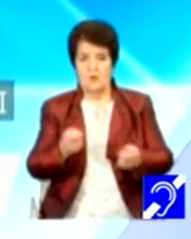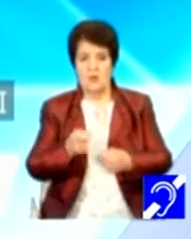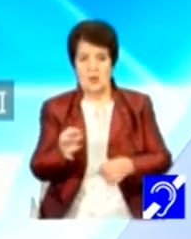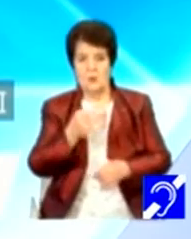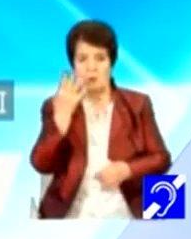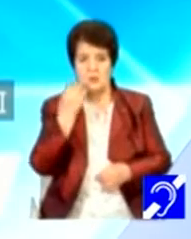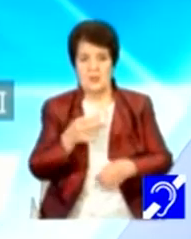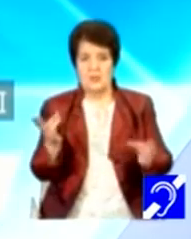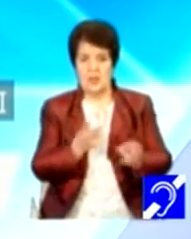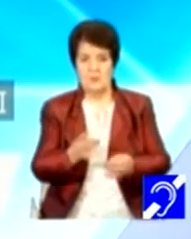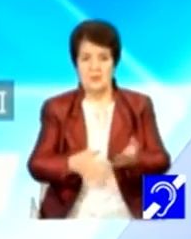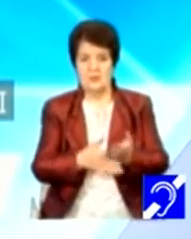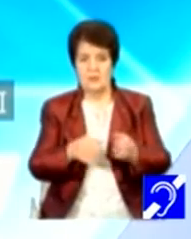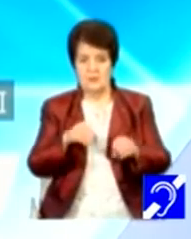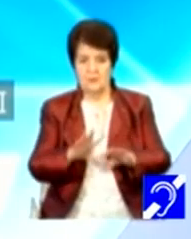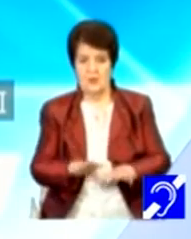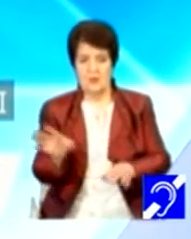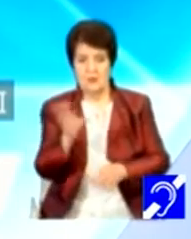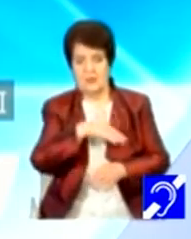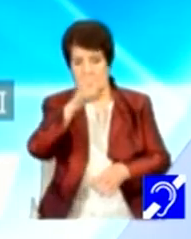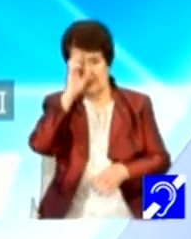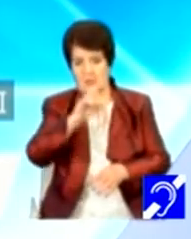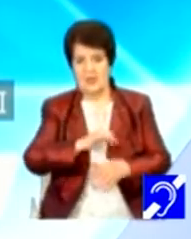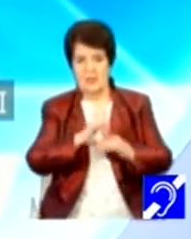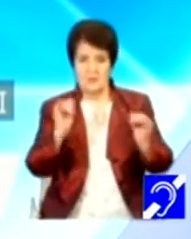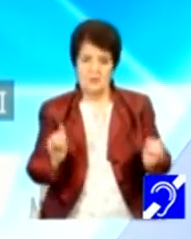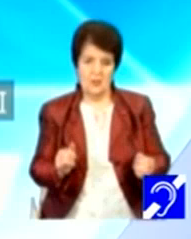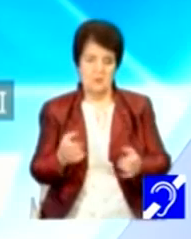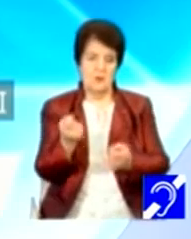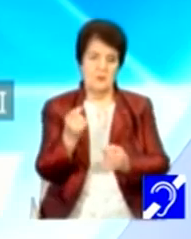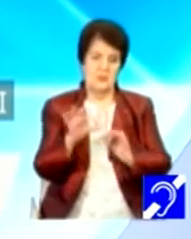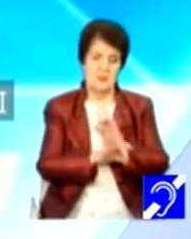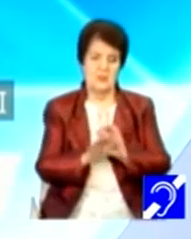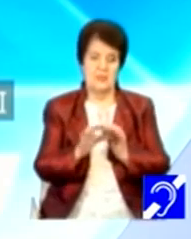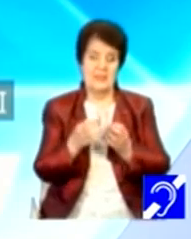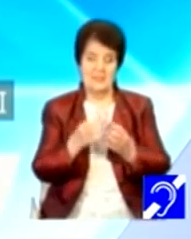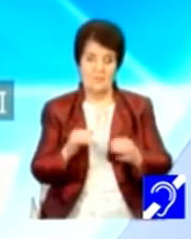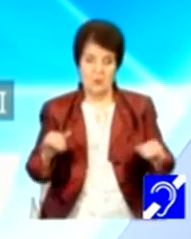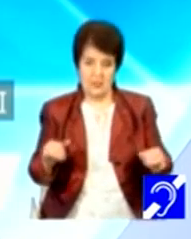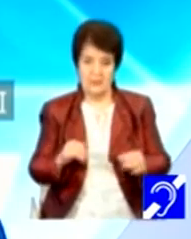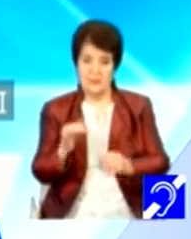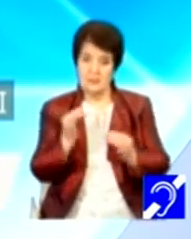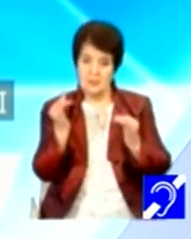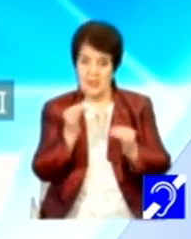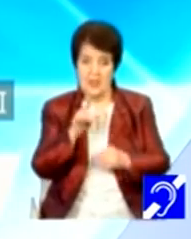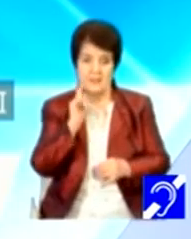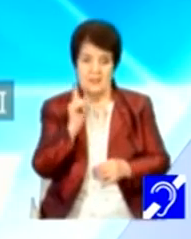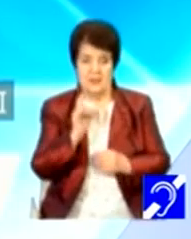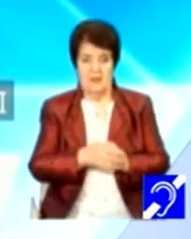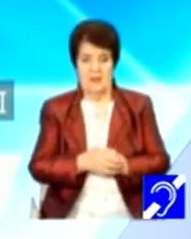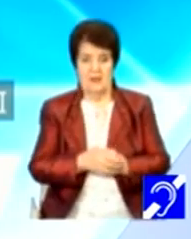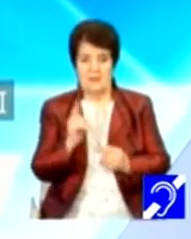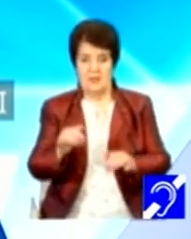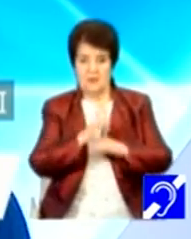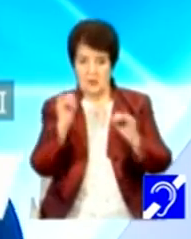Republicii Moldova trebuie să întreprindă măsuri cum o fac toate țările, fie dezvoltate, fie mai puțin dezvoltate. Să cointereseze tinerii, să